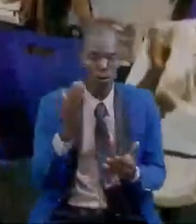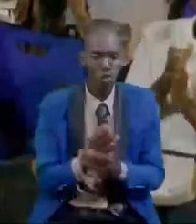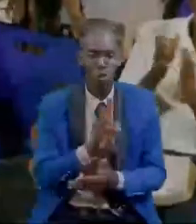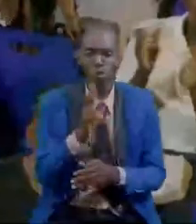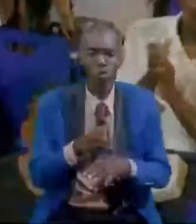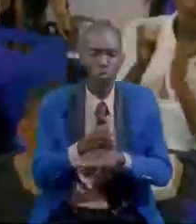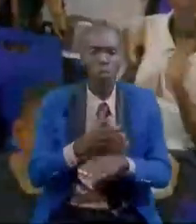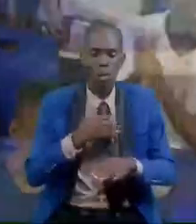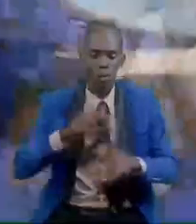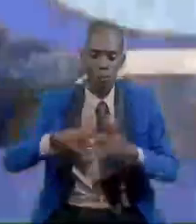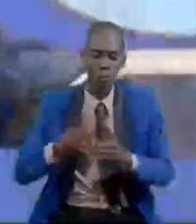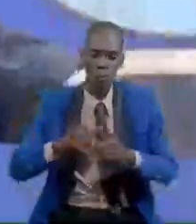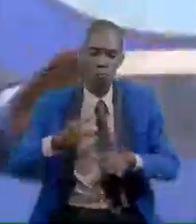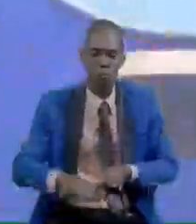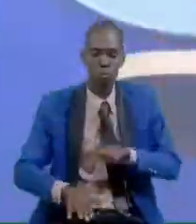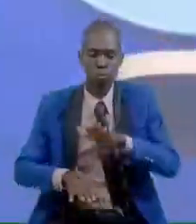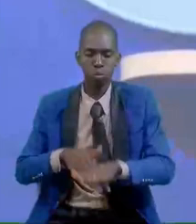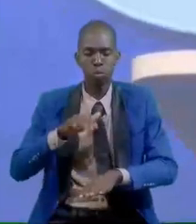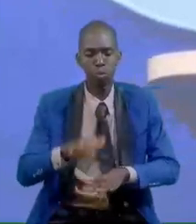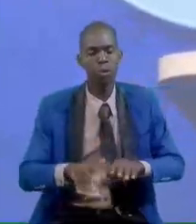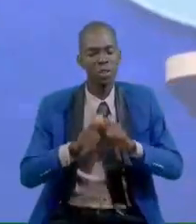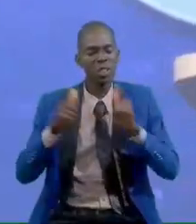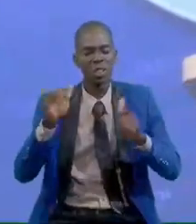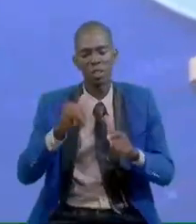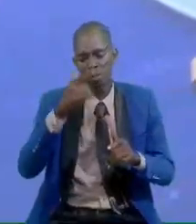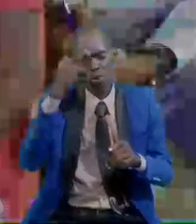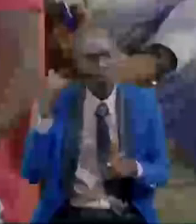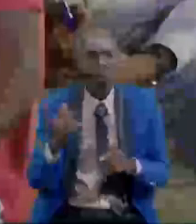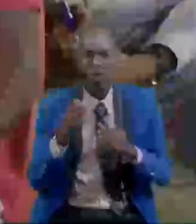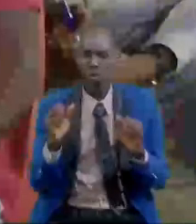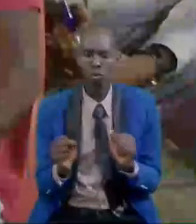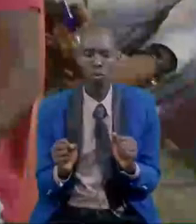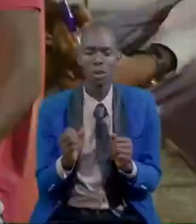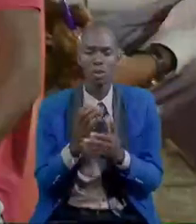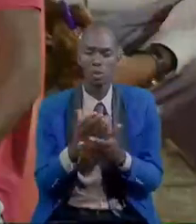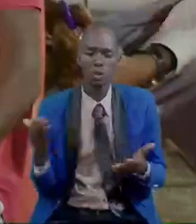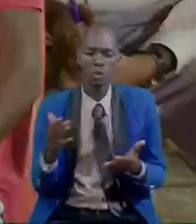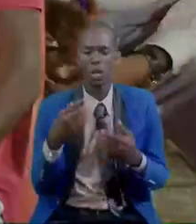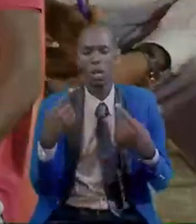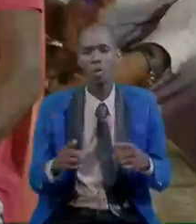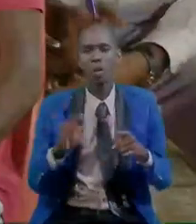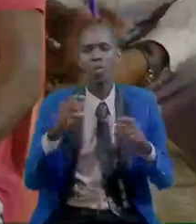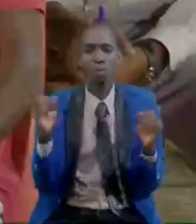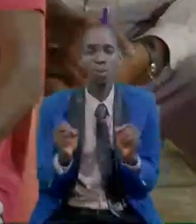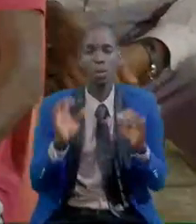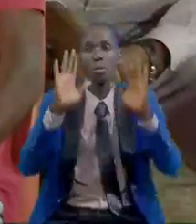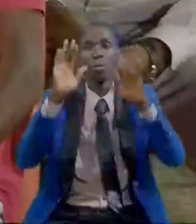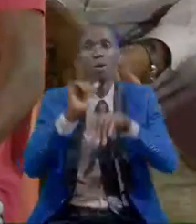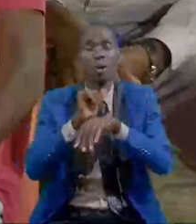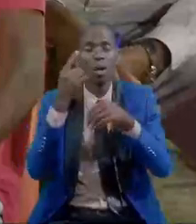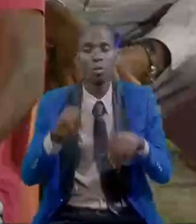majestueuse. Parce que tout à coup, un miracle a eu lieu. Tout à coup, le miracle a lieu dans ta